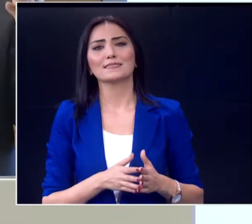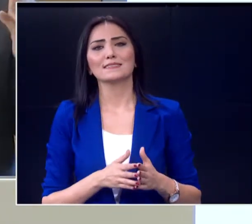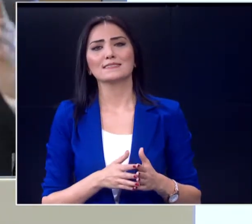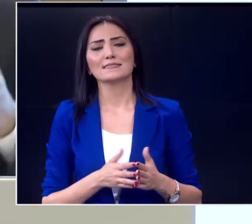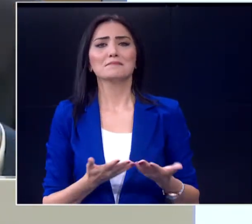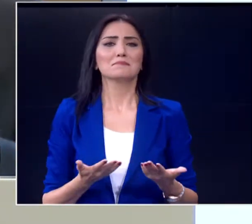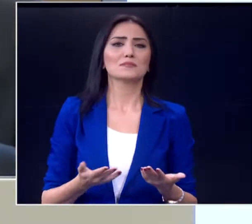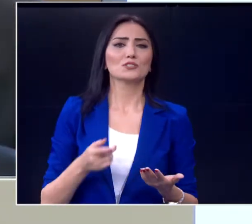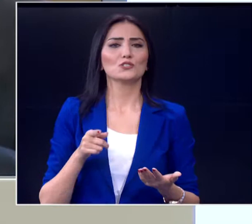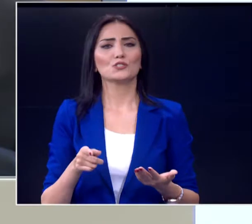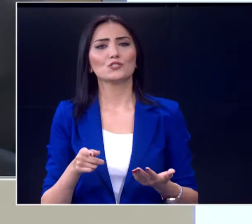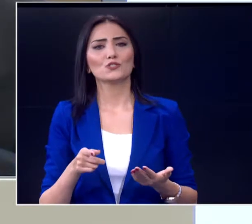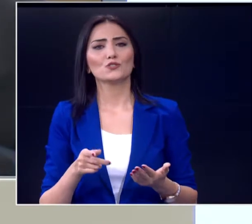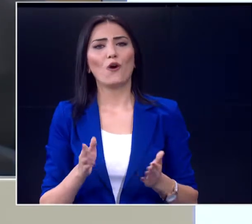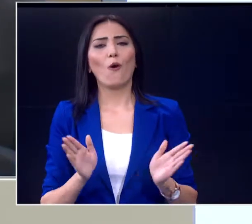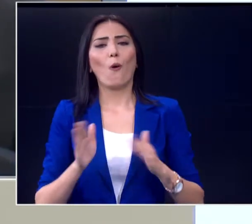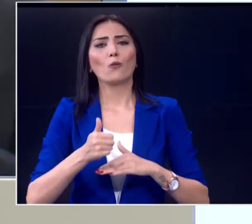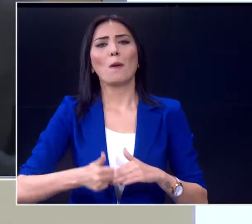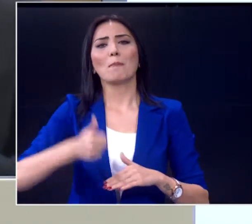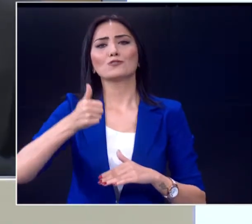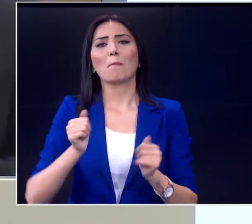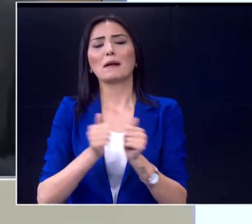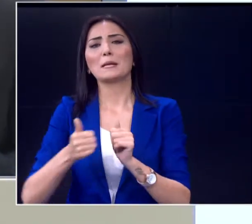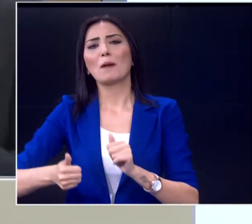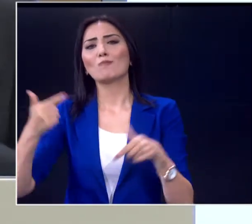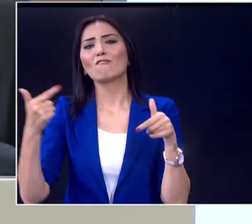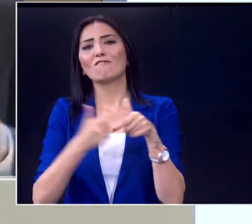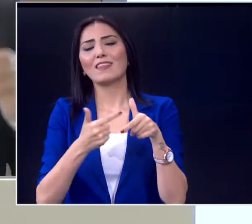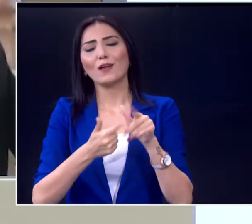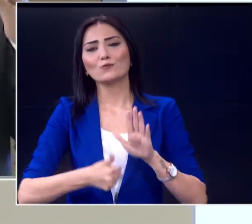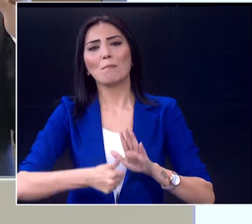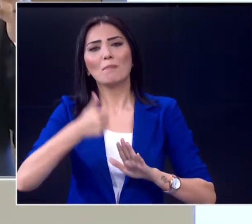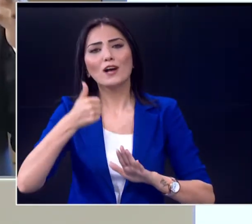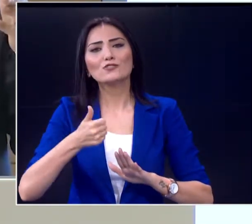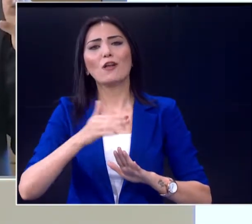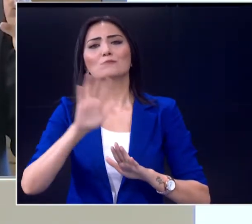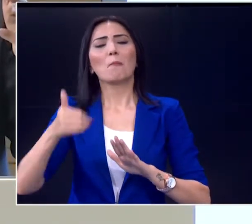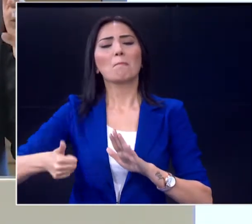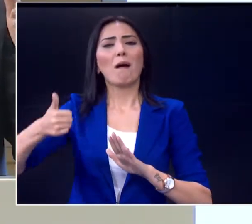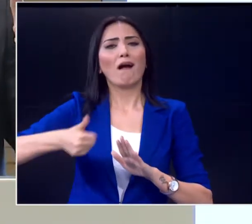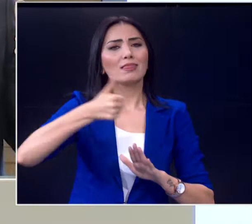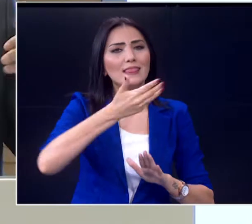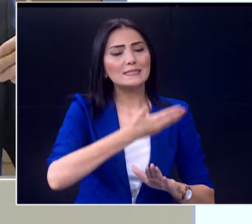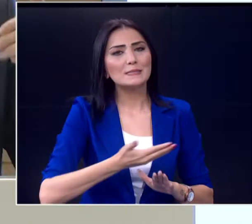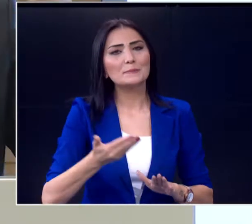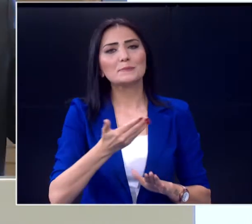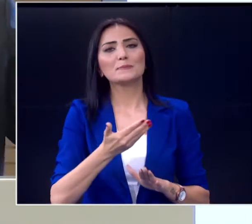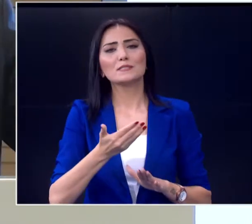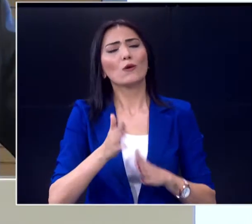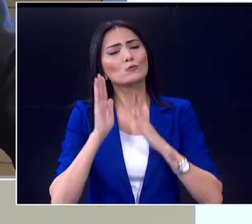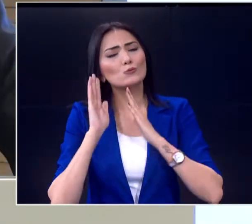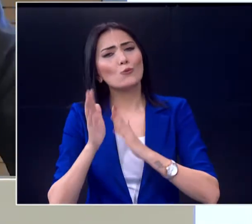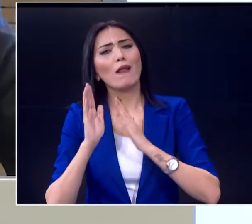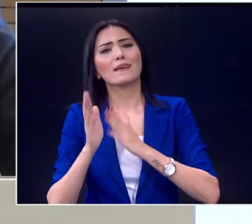İşte oda başkanımız, birlik başkanımız, federasyon başkanımız, ilgili bakanlarımız, yani